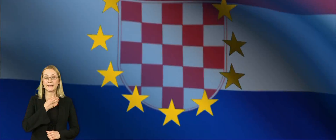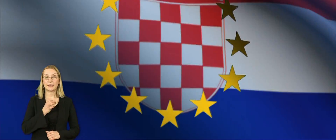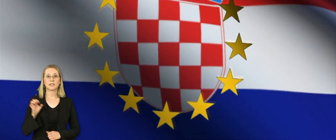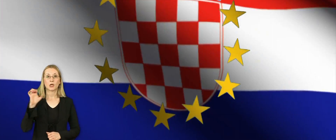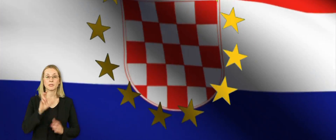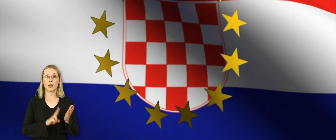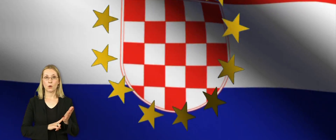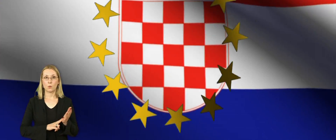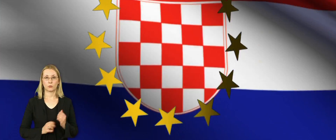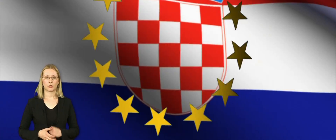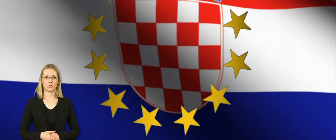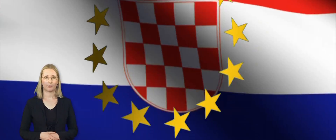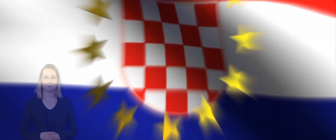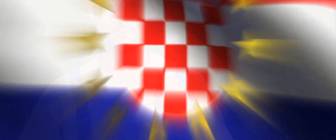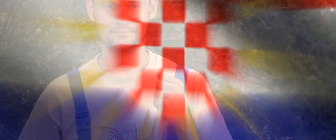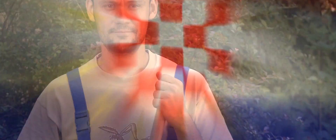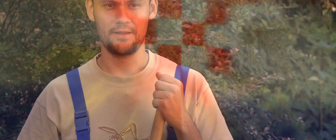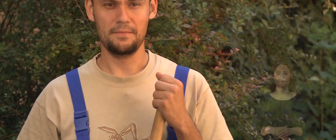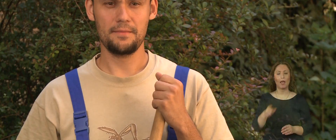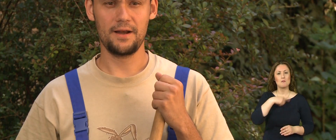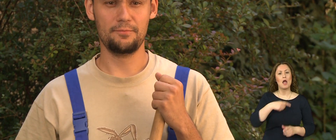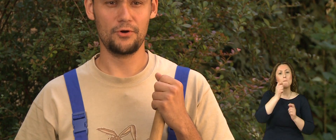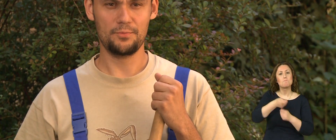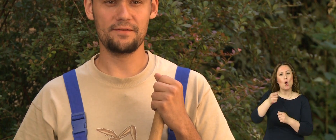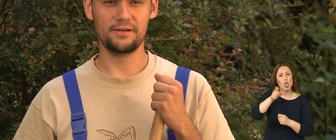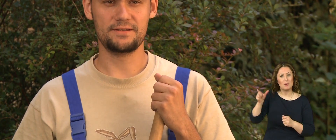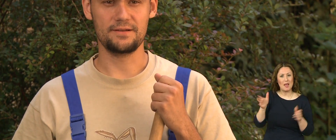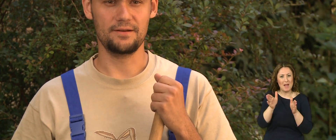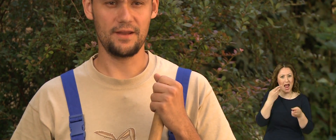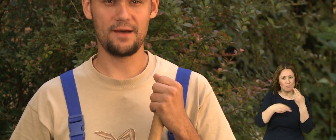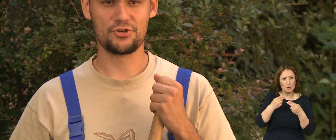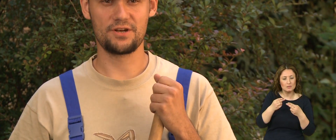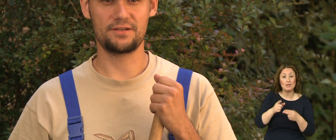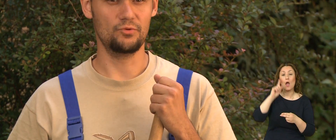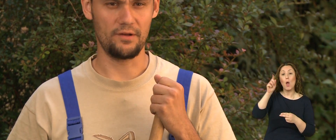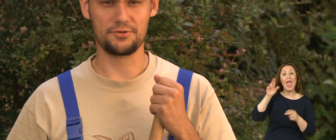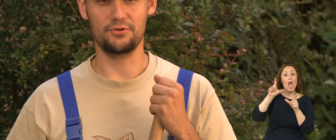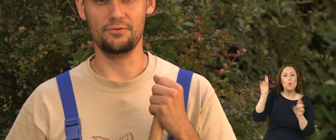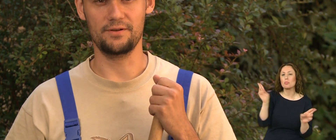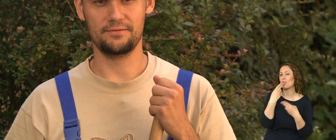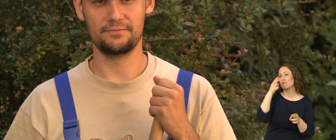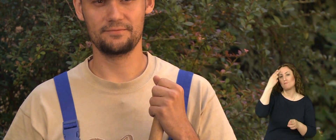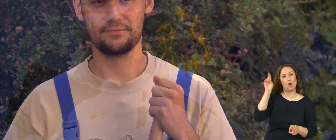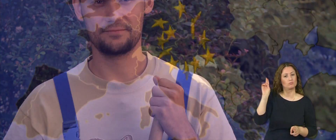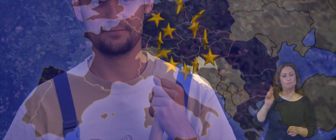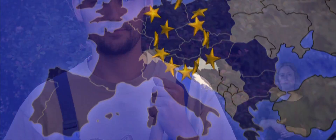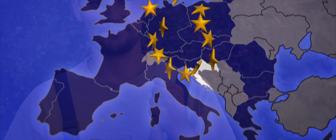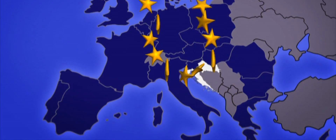Pitali ste o Europskoj Uniji? Mi, mali poljoprivrednici, nejamo šanse u Europskoj Uniji.